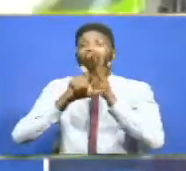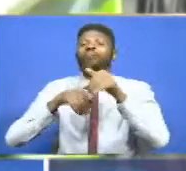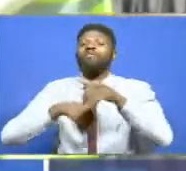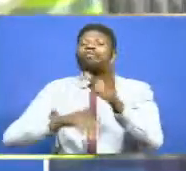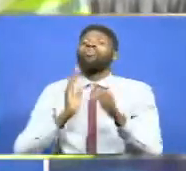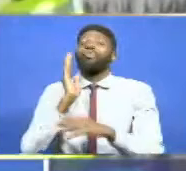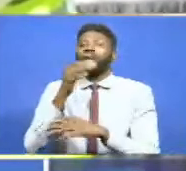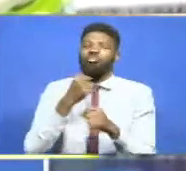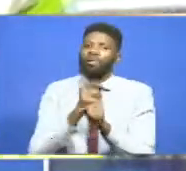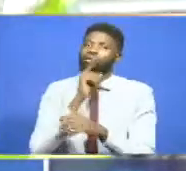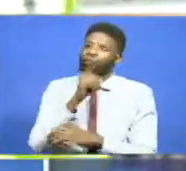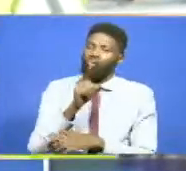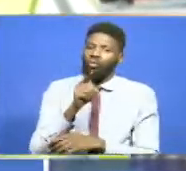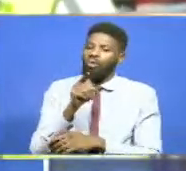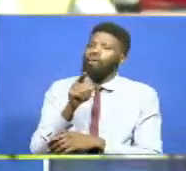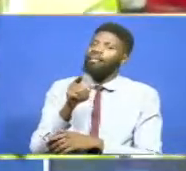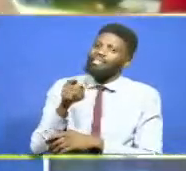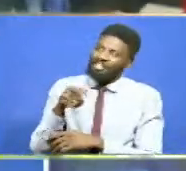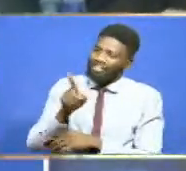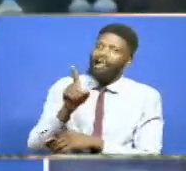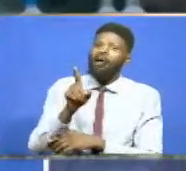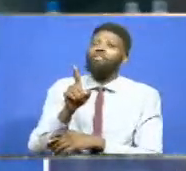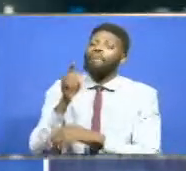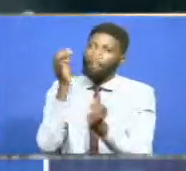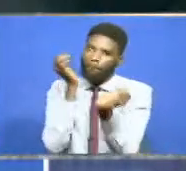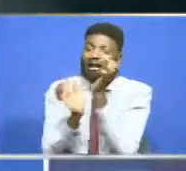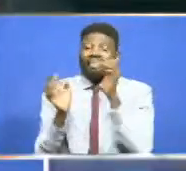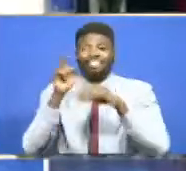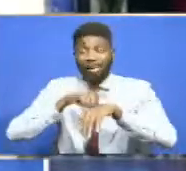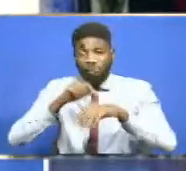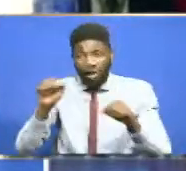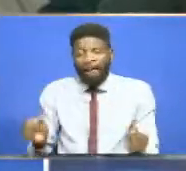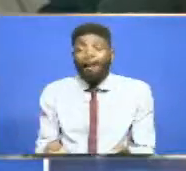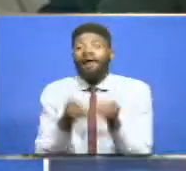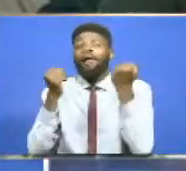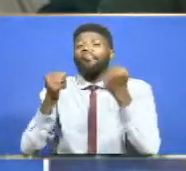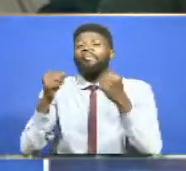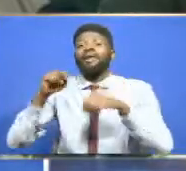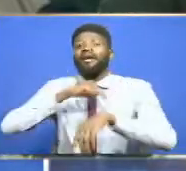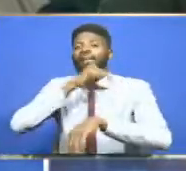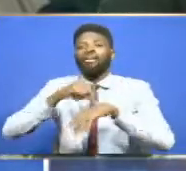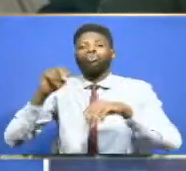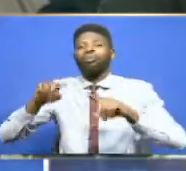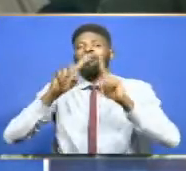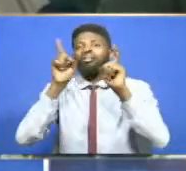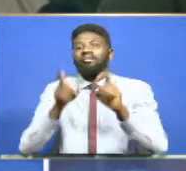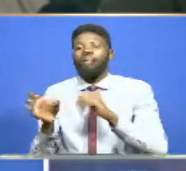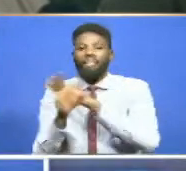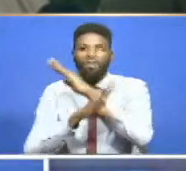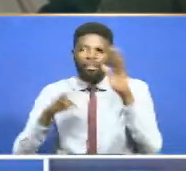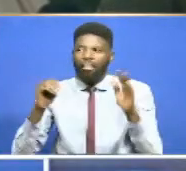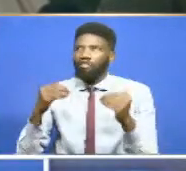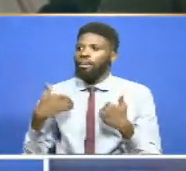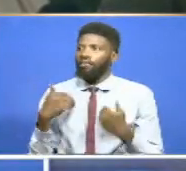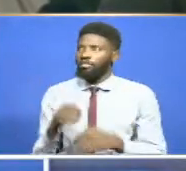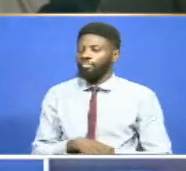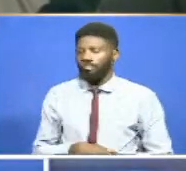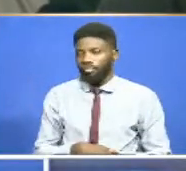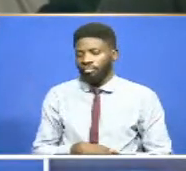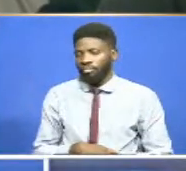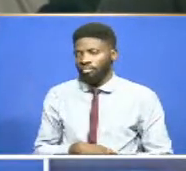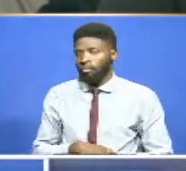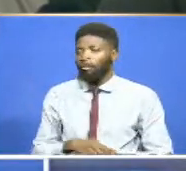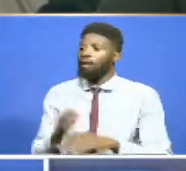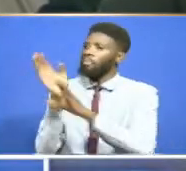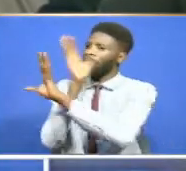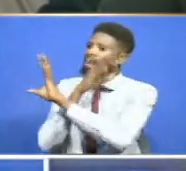anayependelewa katika juhudi za kuzuia wizi huo mtihani katika mtihani ya kitaifa. The president has pronounced himself